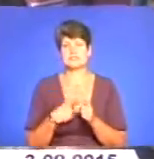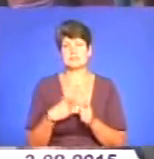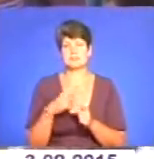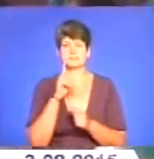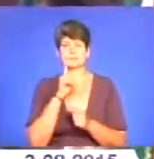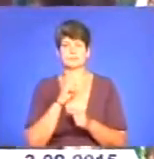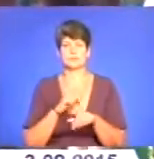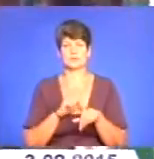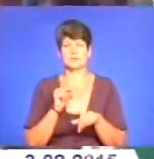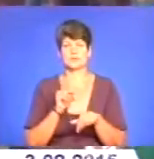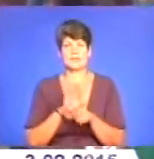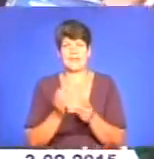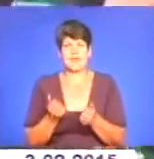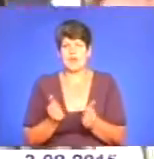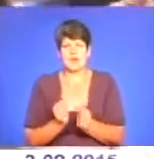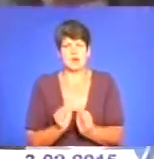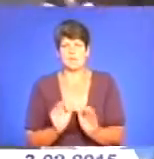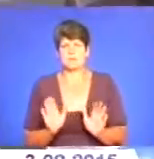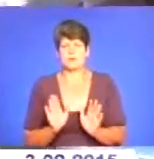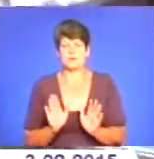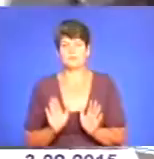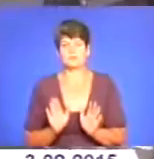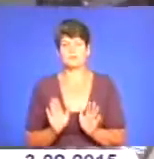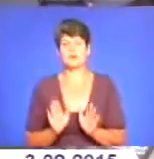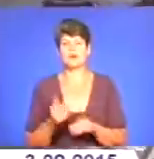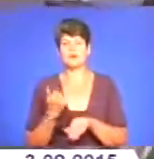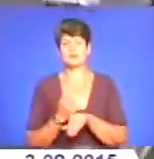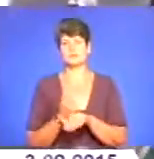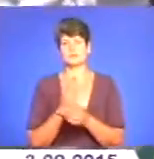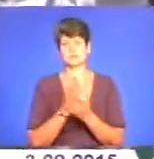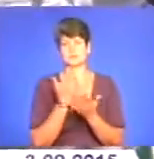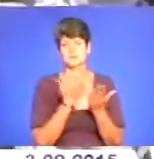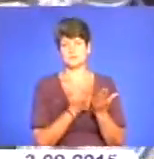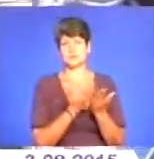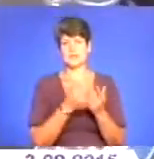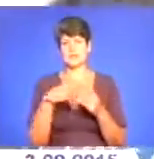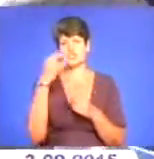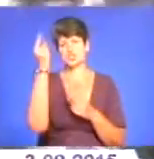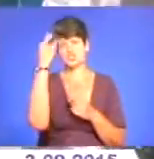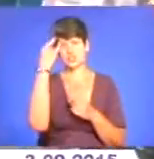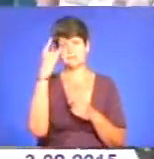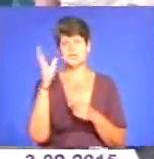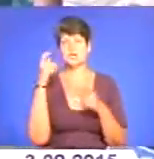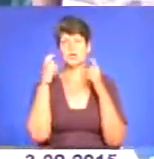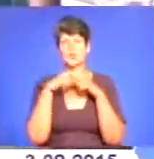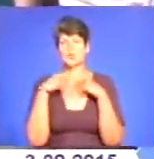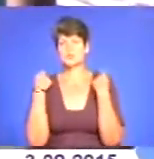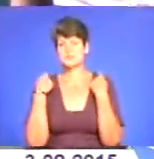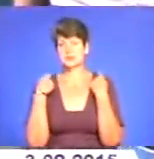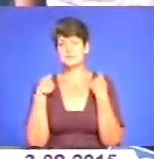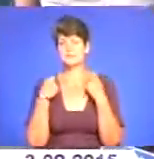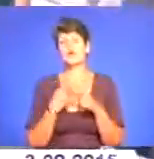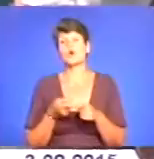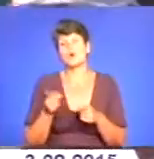Її повинно не обтягувати. А головний бій, ото має бути о, чепчик такий і хустка.